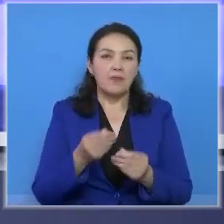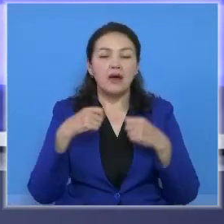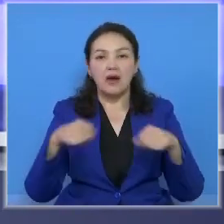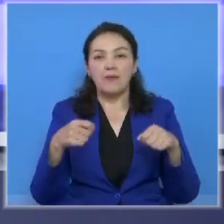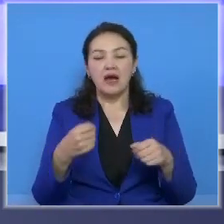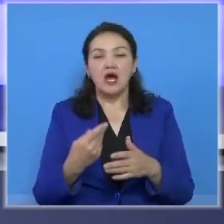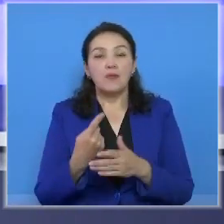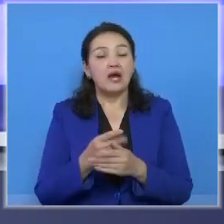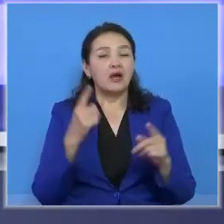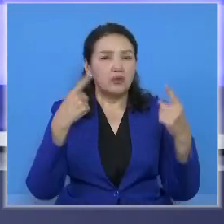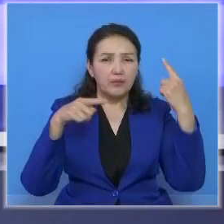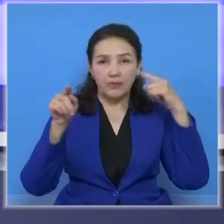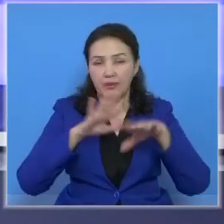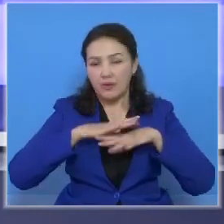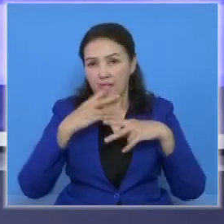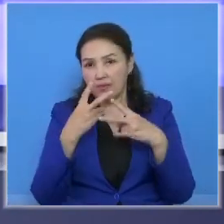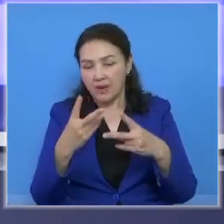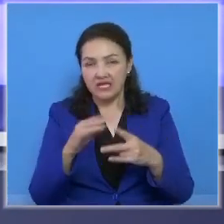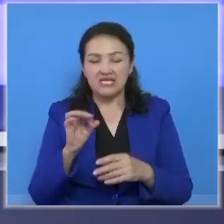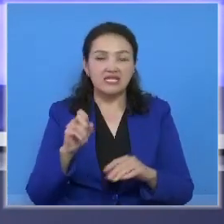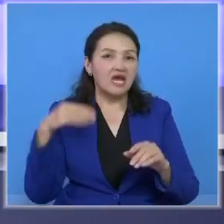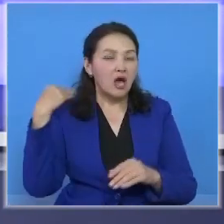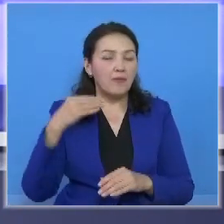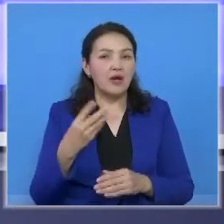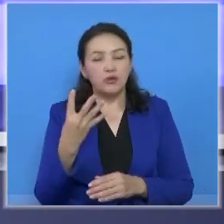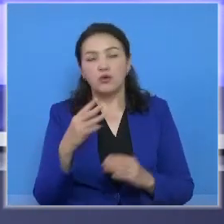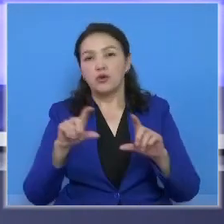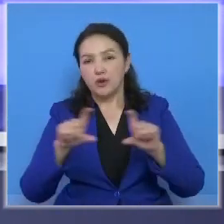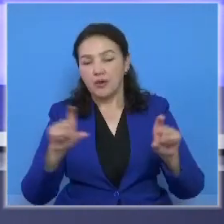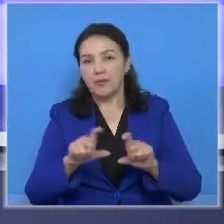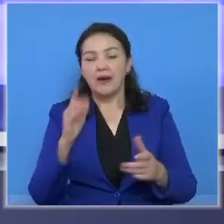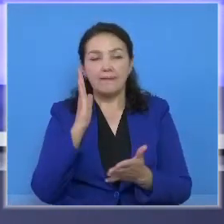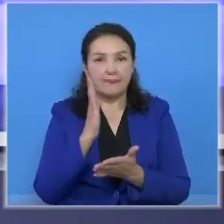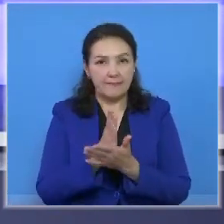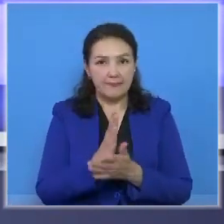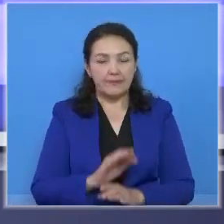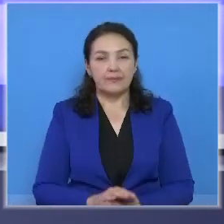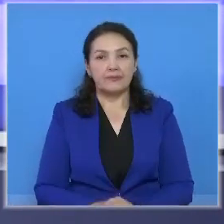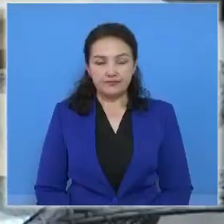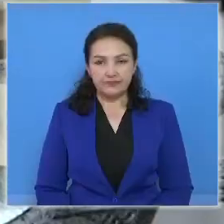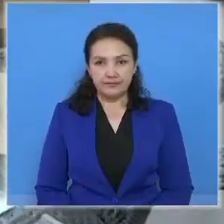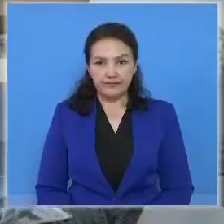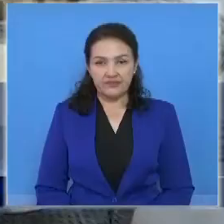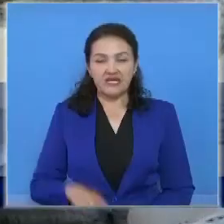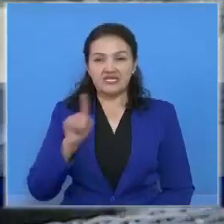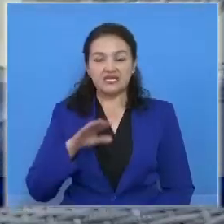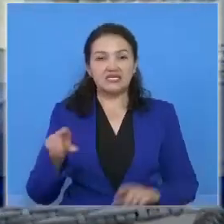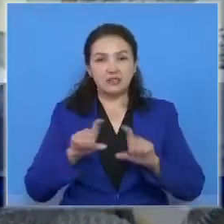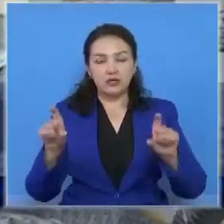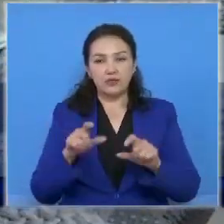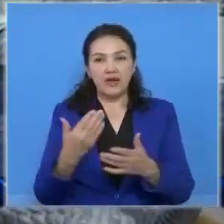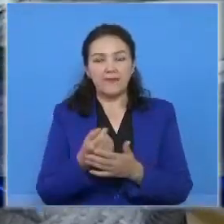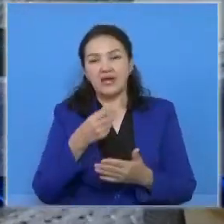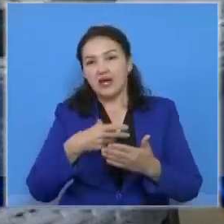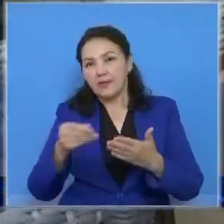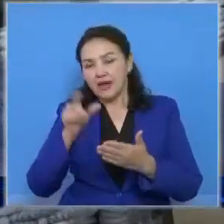тауарларының алуан дизайнымен көптің көңілінен шыққан Зетаның Ақтөбеде 4 дүкені табысты қызмет етіп келеді. Зета дүкеніне барған кішкентай